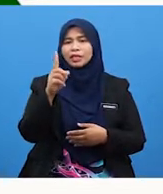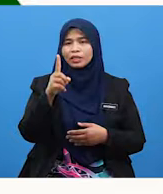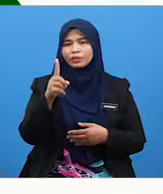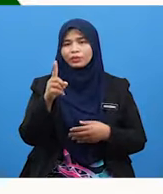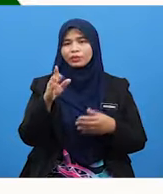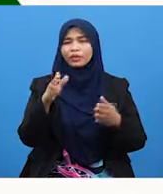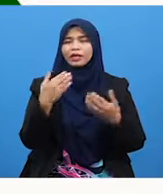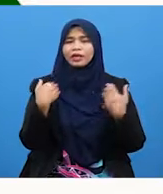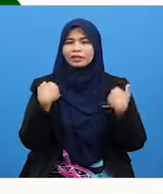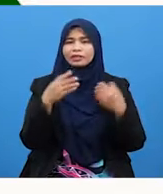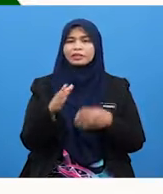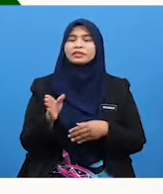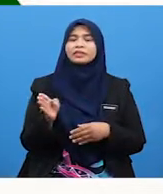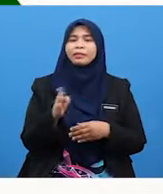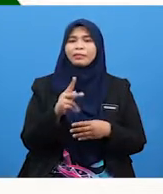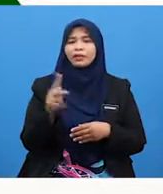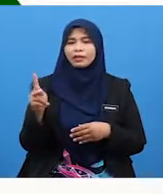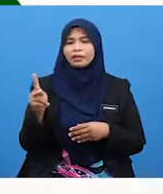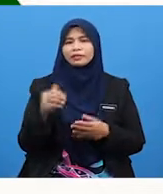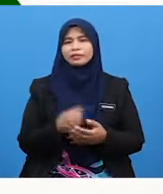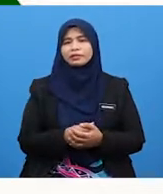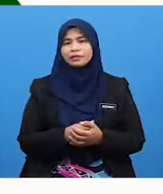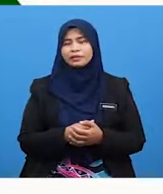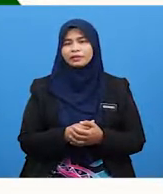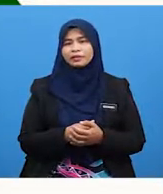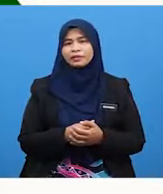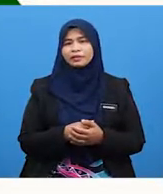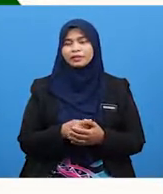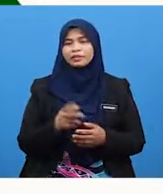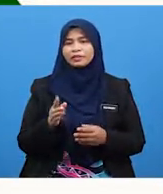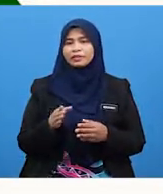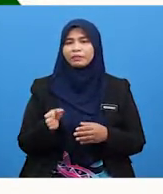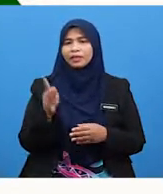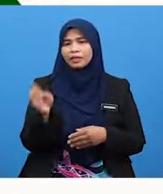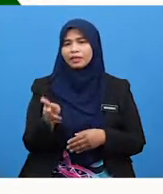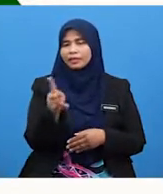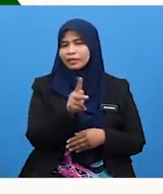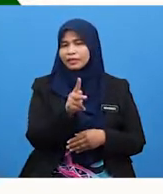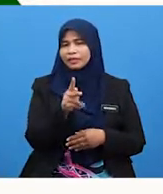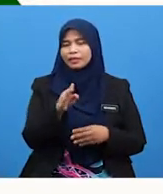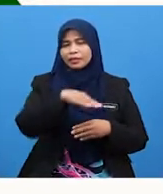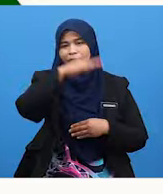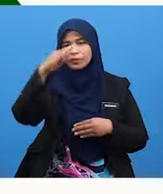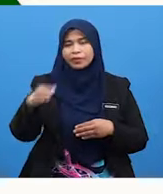mana? Ya, 1 berada di sebelah kiri bukit.